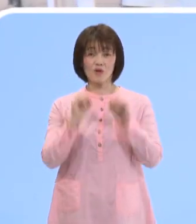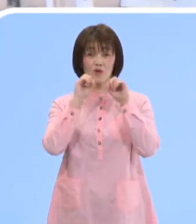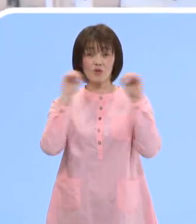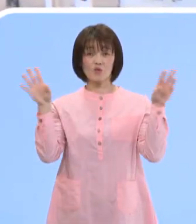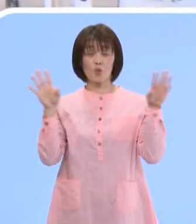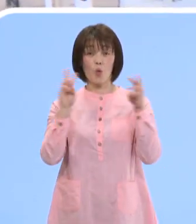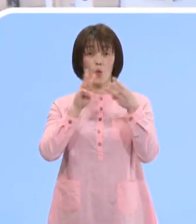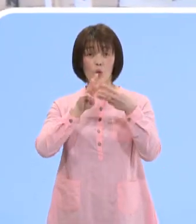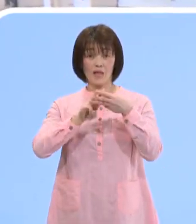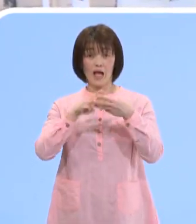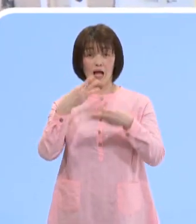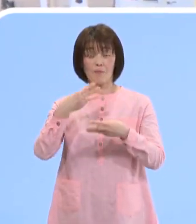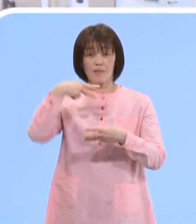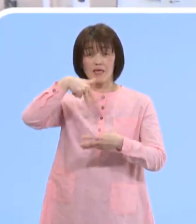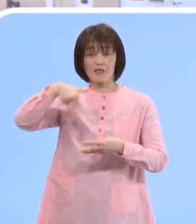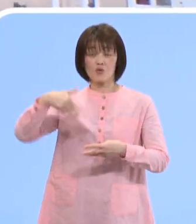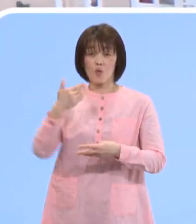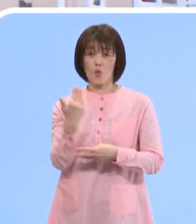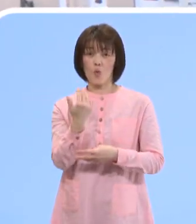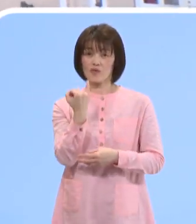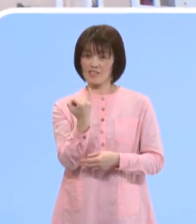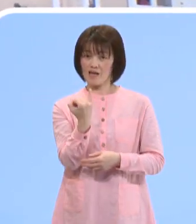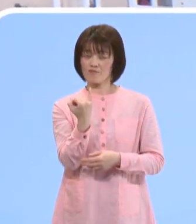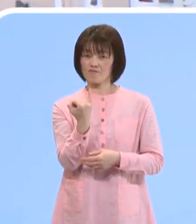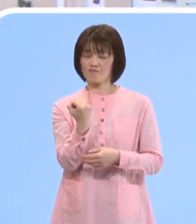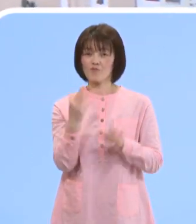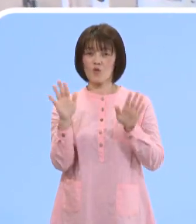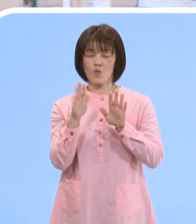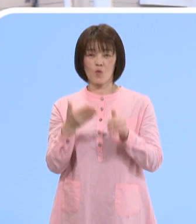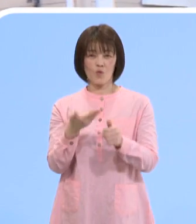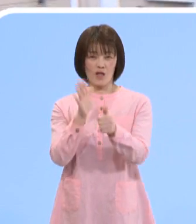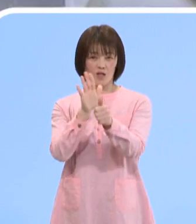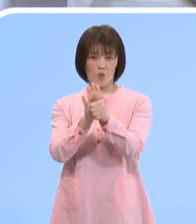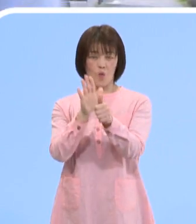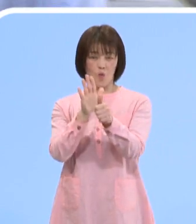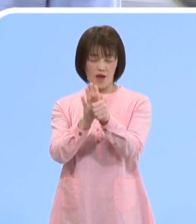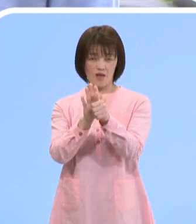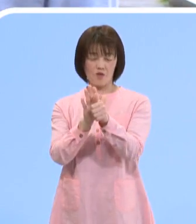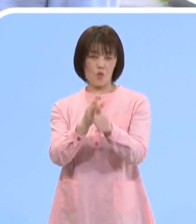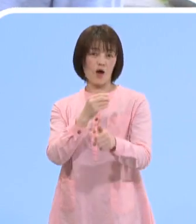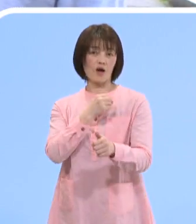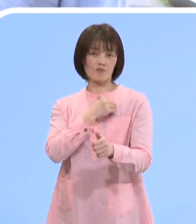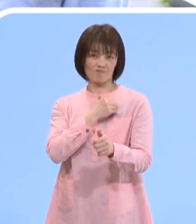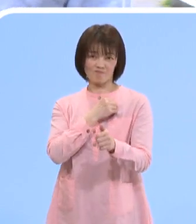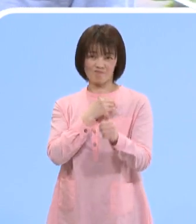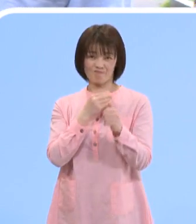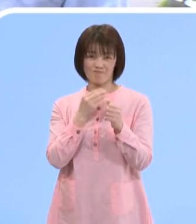豊田瑞穂さん、子育てを応援する人協力会員です。